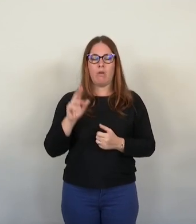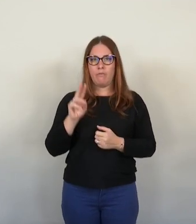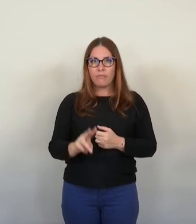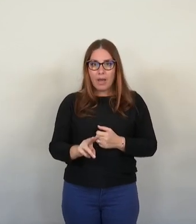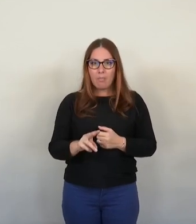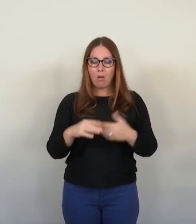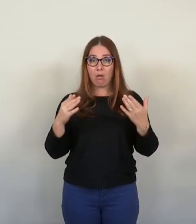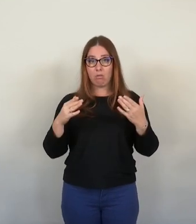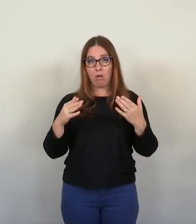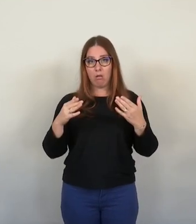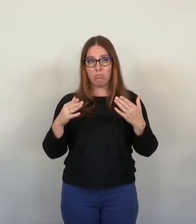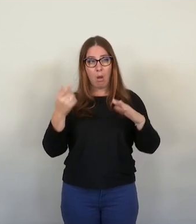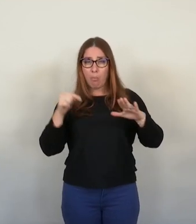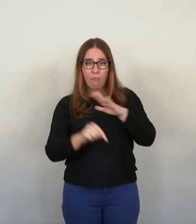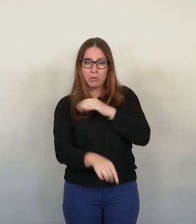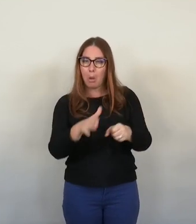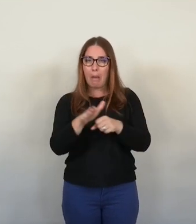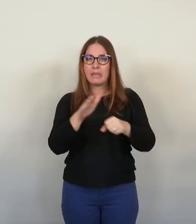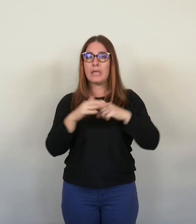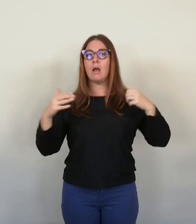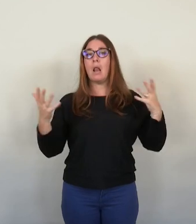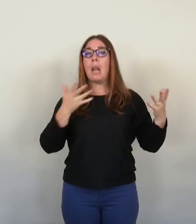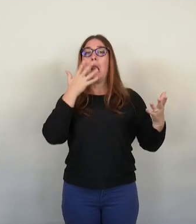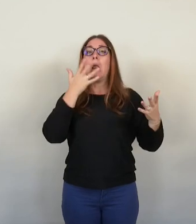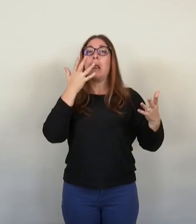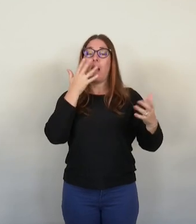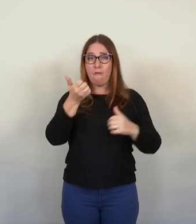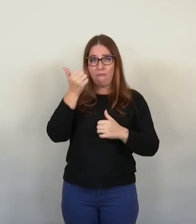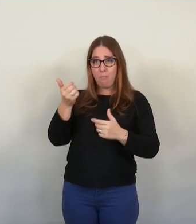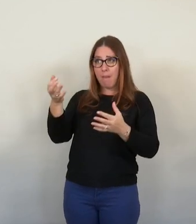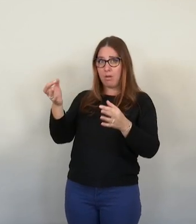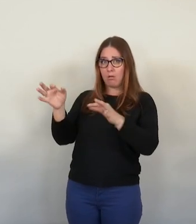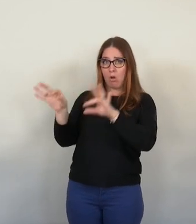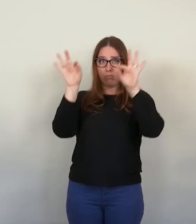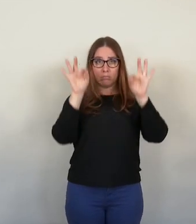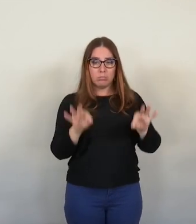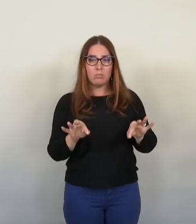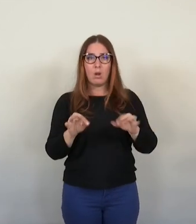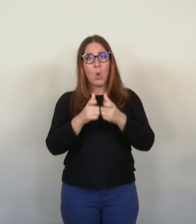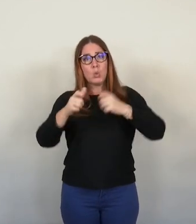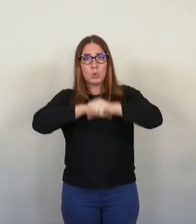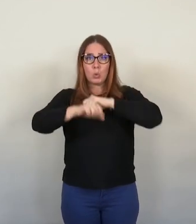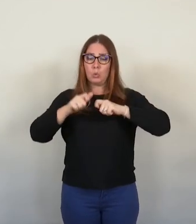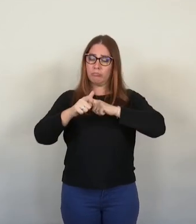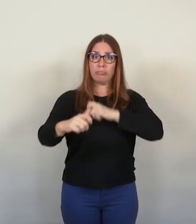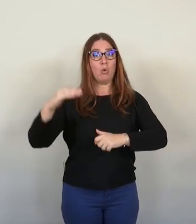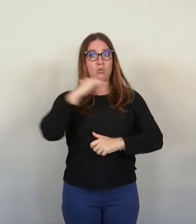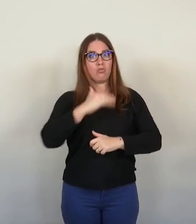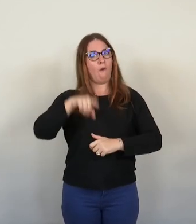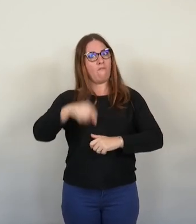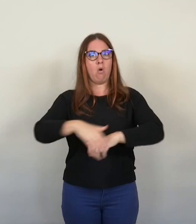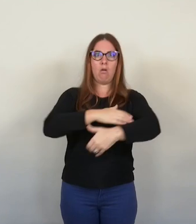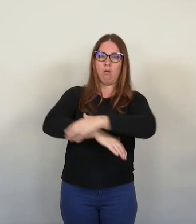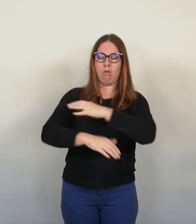de superficialité avec une action que vous définissez vous-même je cite à nouveau comme structurante et à mettre en œuvre sans délai